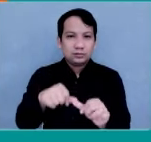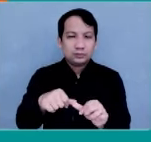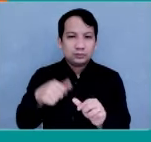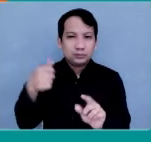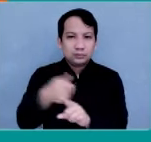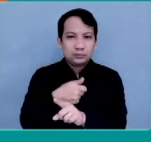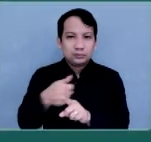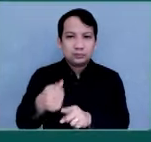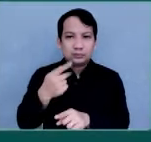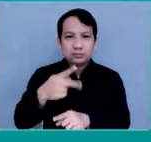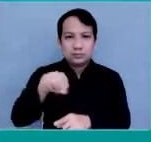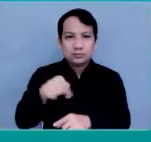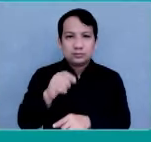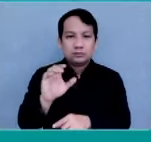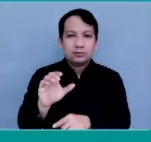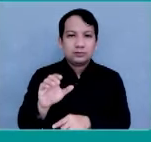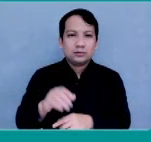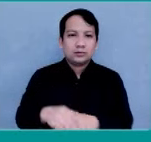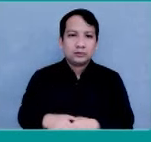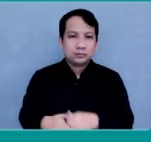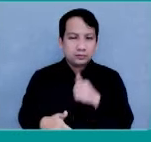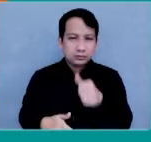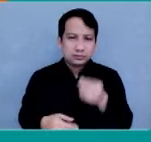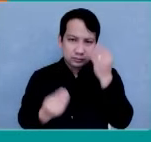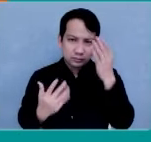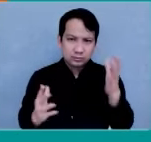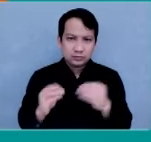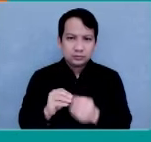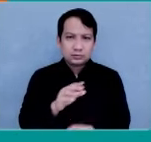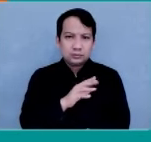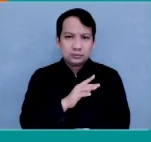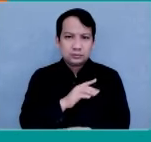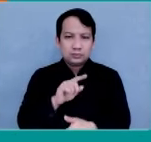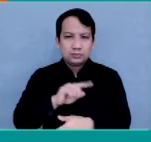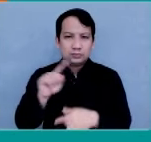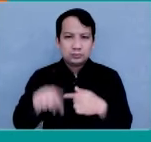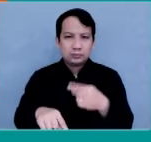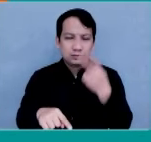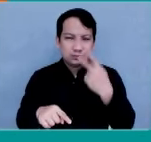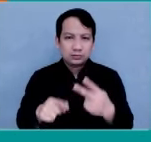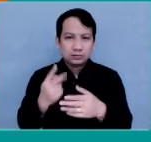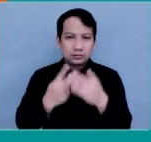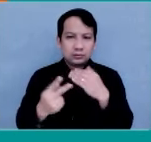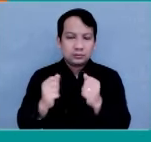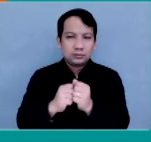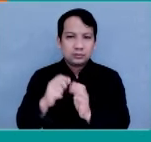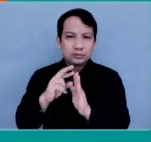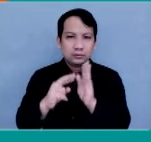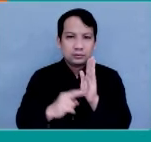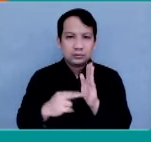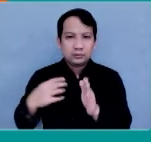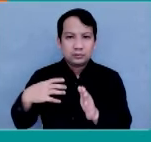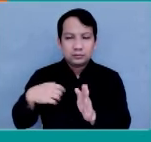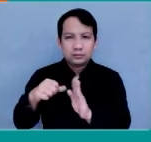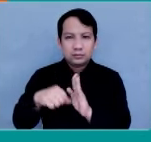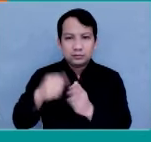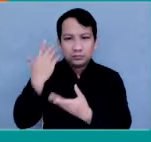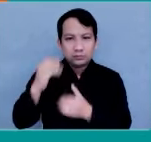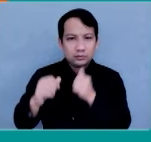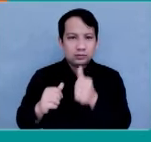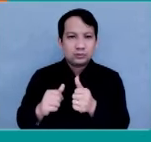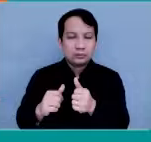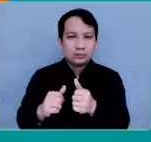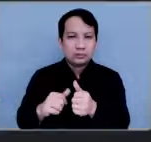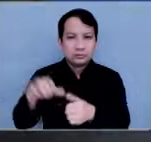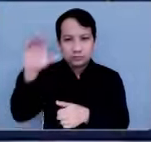sa kjc compound iginiit din ni itg Naghintay lang ng resulta sa legal remedies ng kanyang mga abogado si Kiboy kaya hindi ito nahagilap